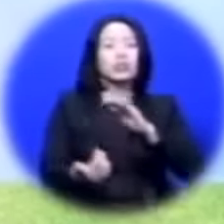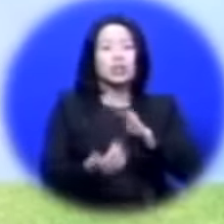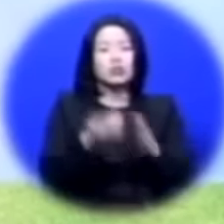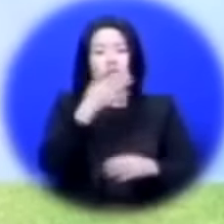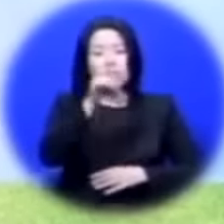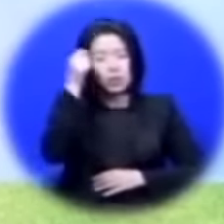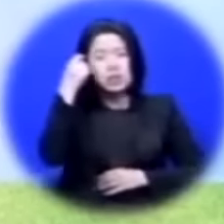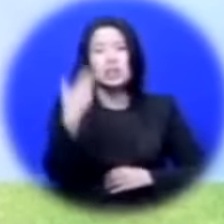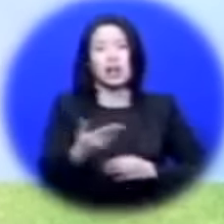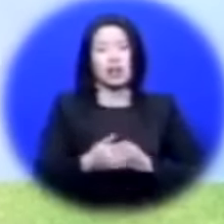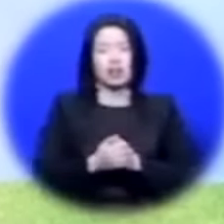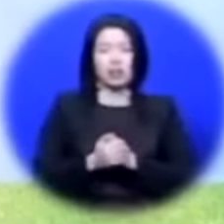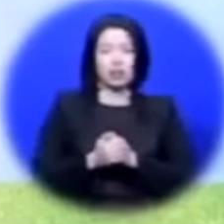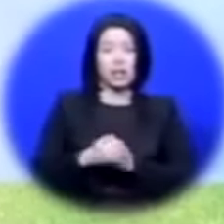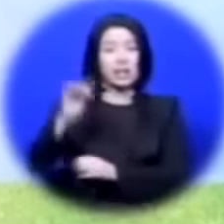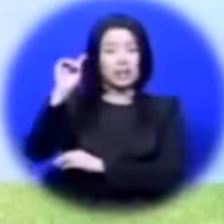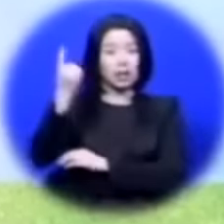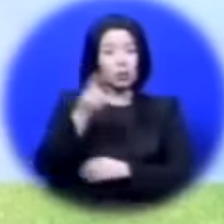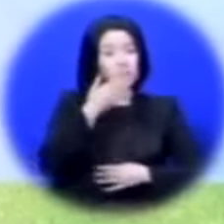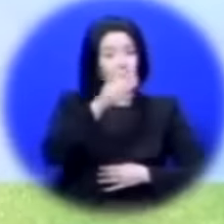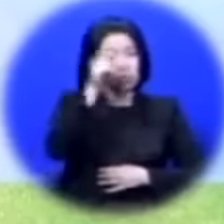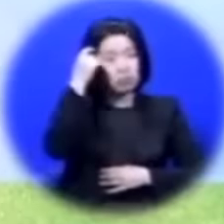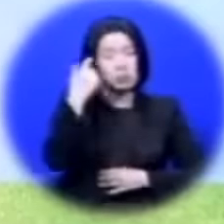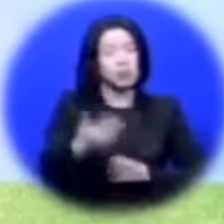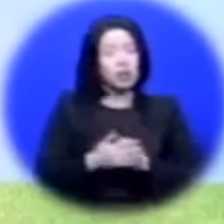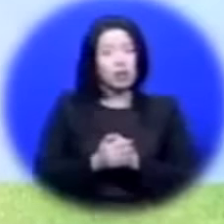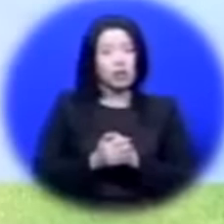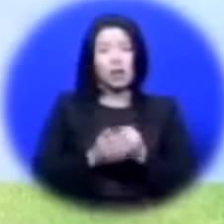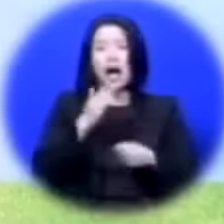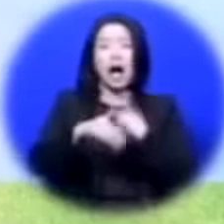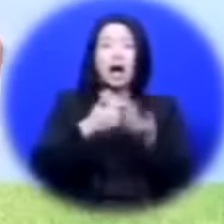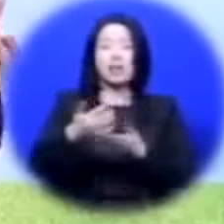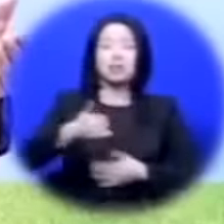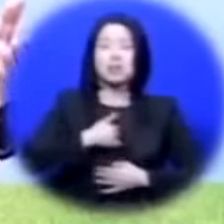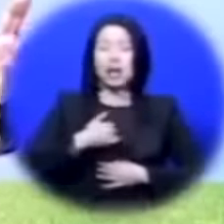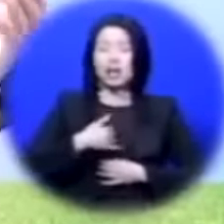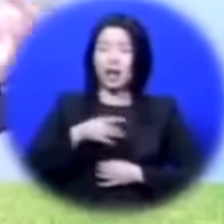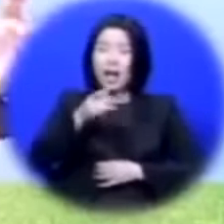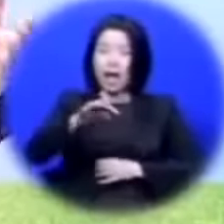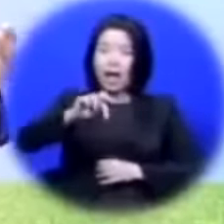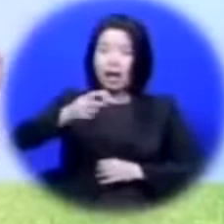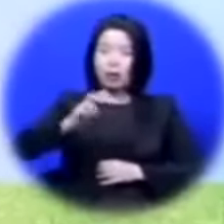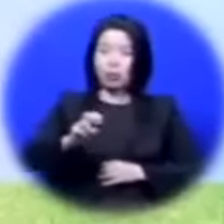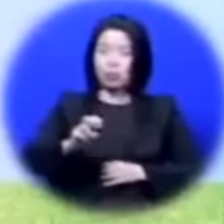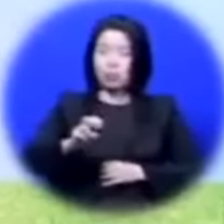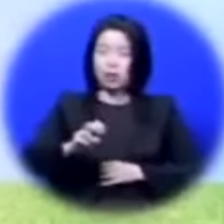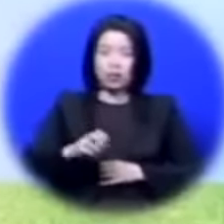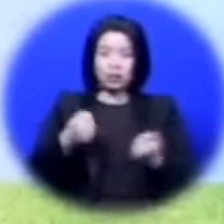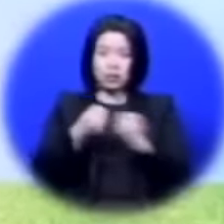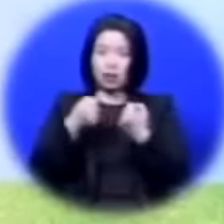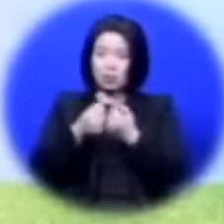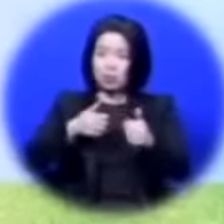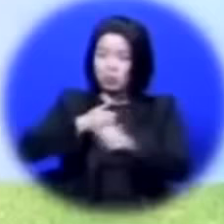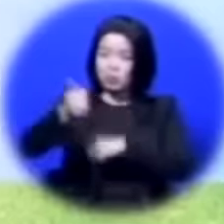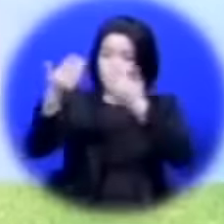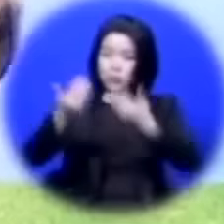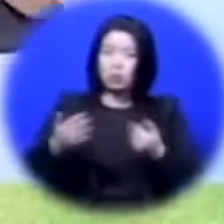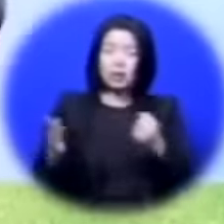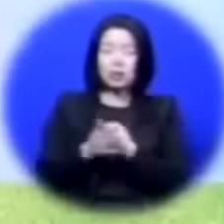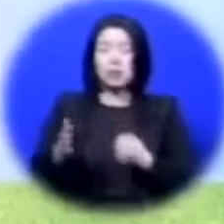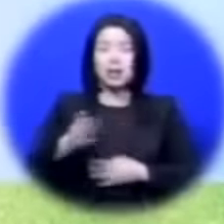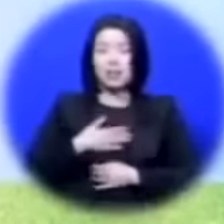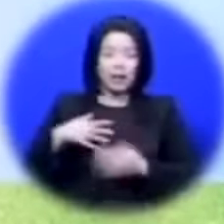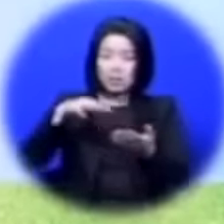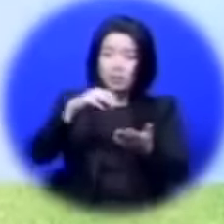거냐 다윗이 이룰 겁니까 하나님이 나에게 돈과의 싸움에서 승리를 주셨으니 나는 가서